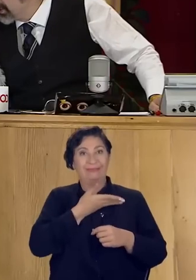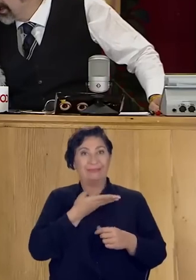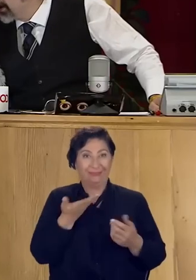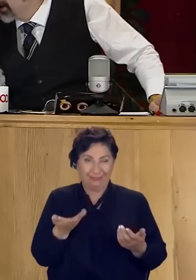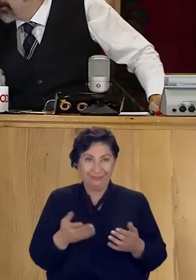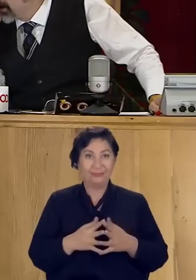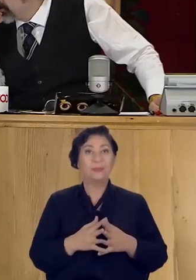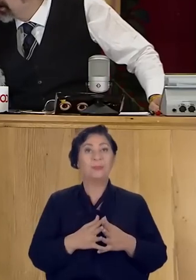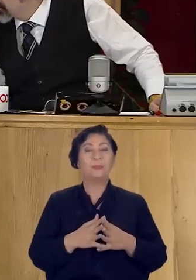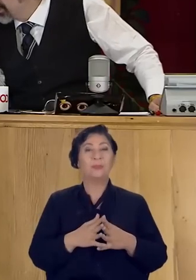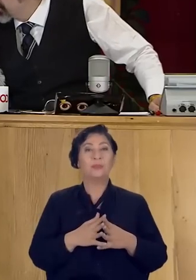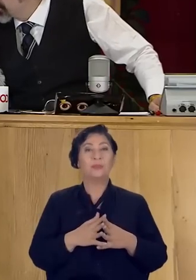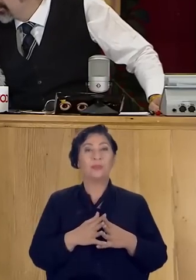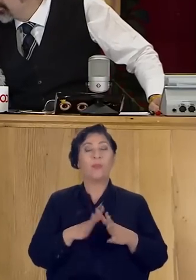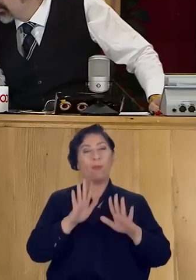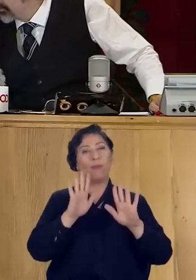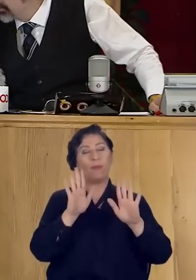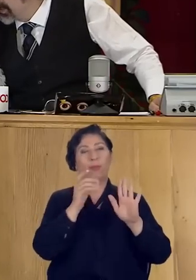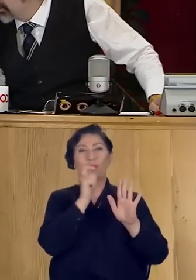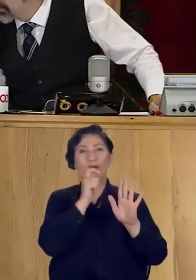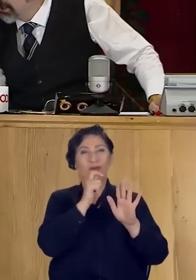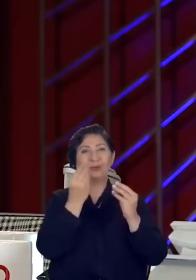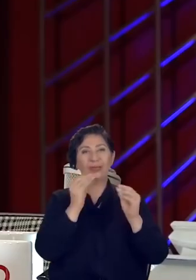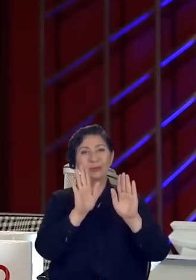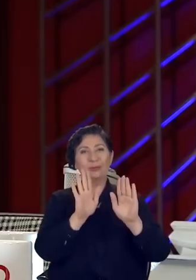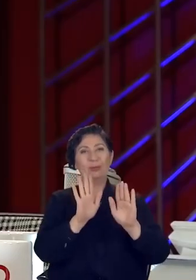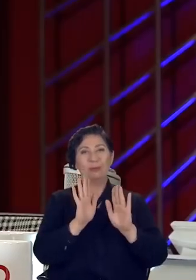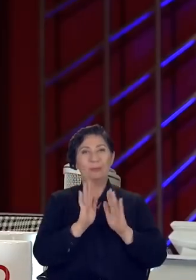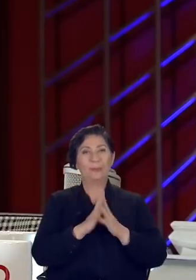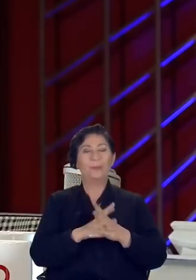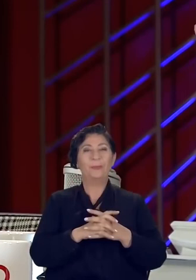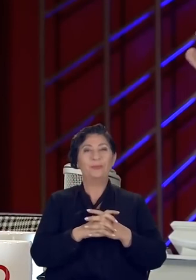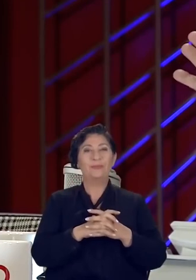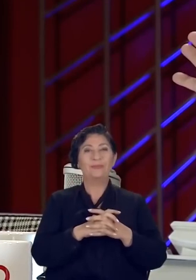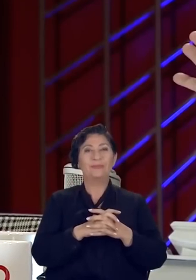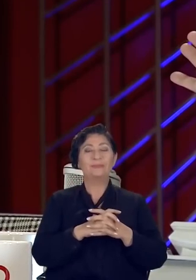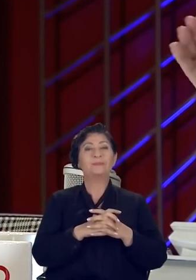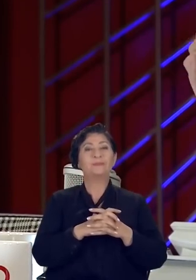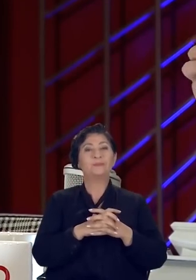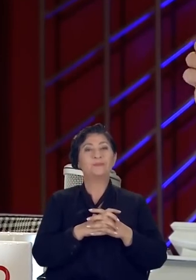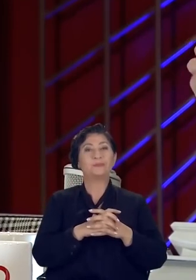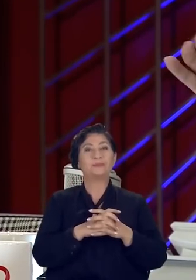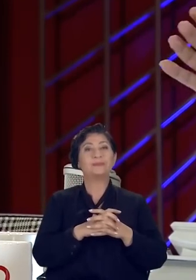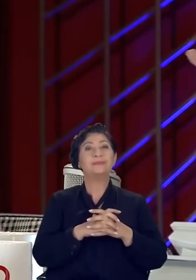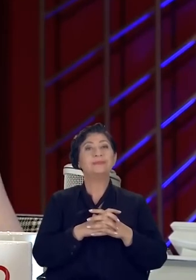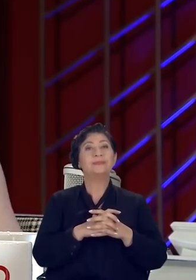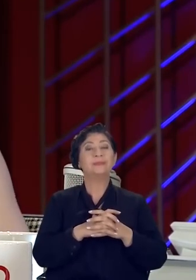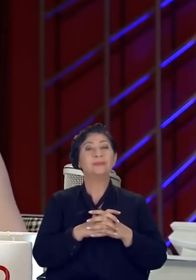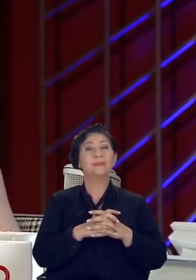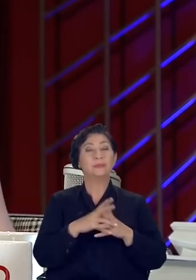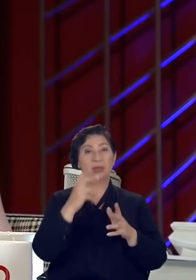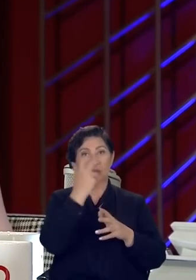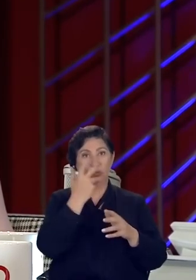yok tabii ki. Evet. Peki orada çıkarma, çıkarma. Mikrofonun gayet güzel duruyor. Peki. Şimdi bir